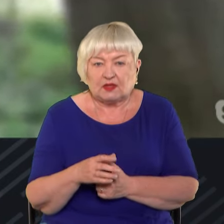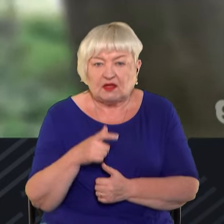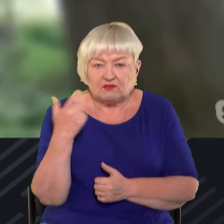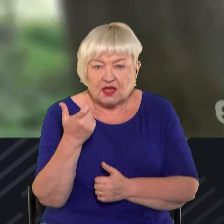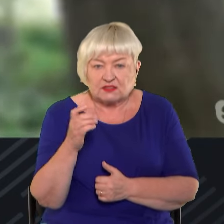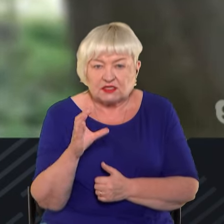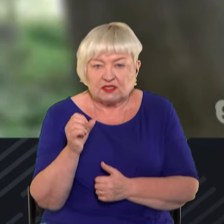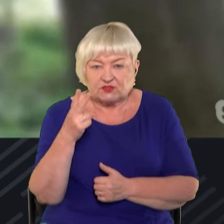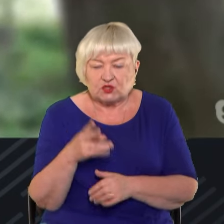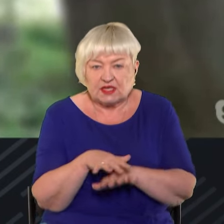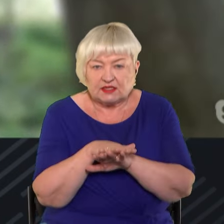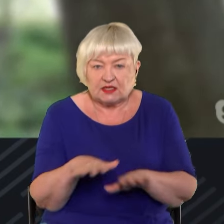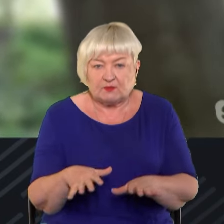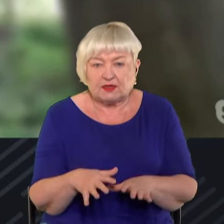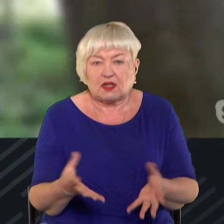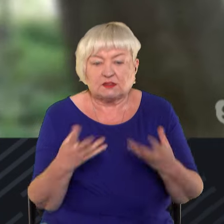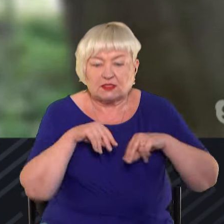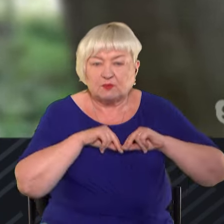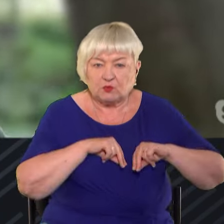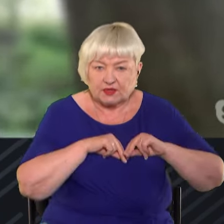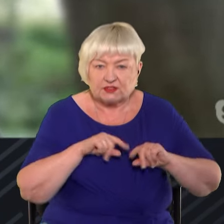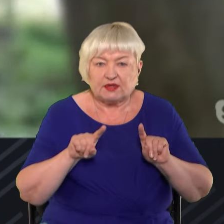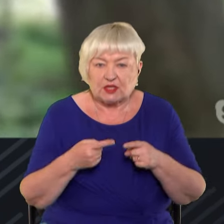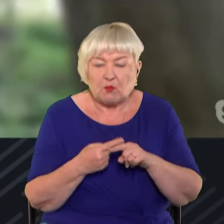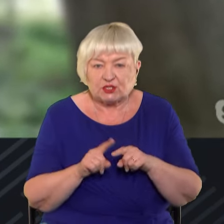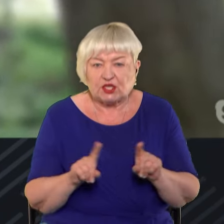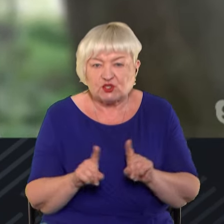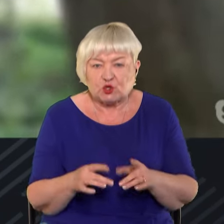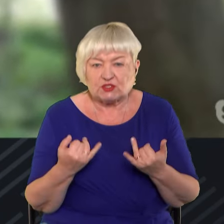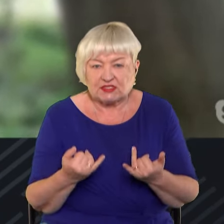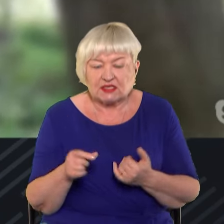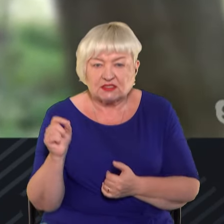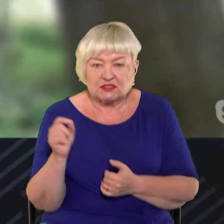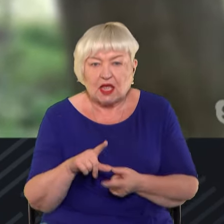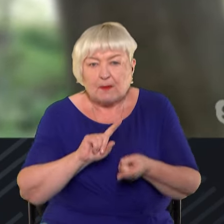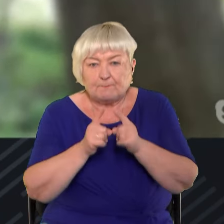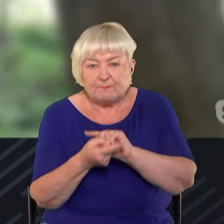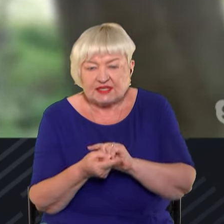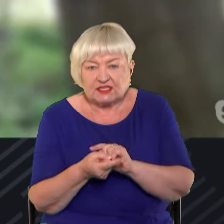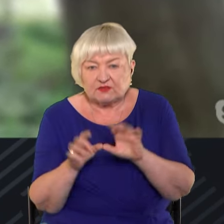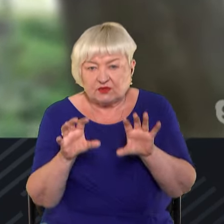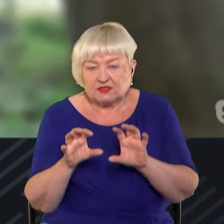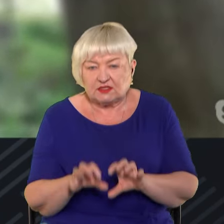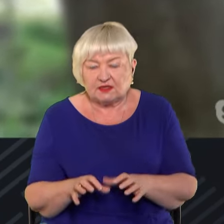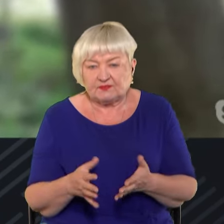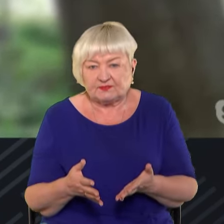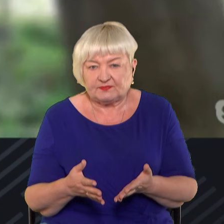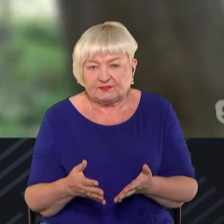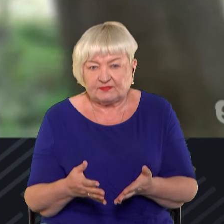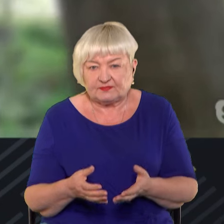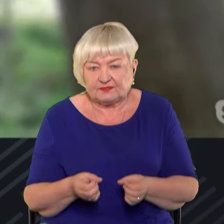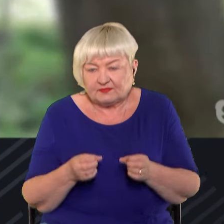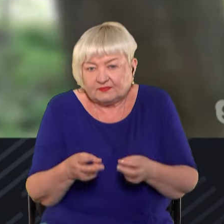мереж іти на співпрацю, бо те, що зараз Телеграм фактично перетвориться в легалізований даркнет, ну,